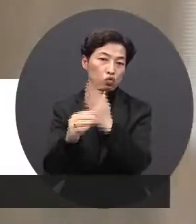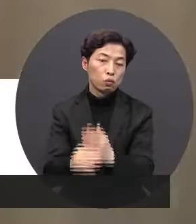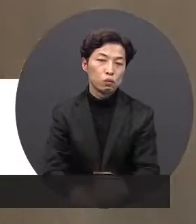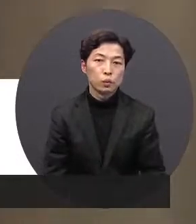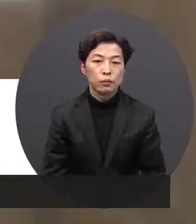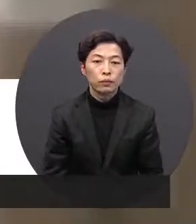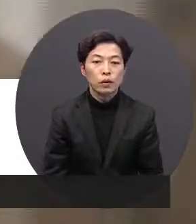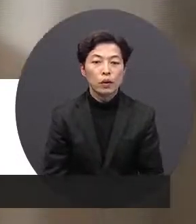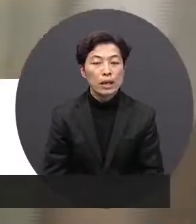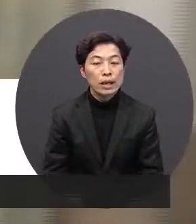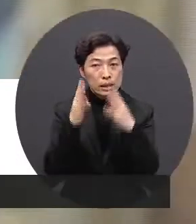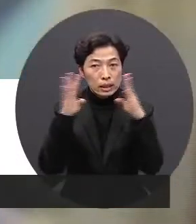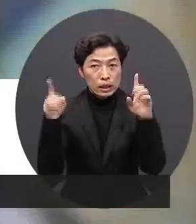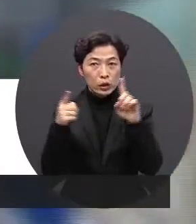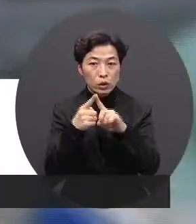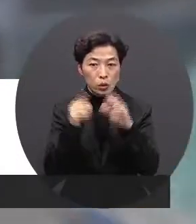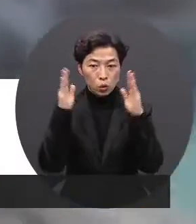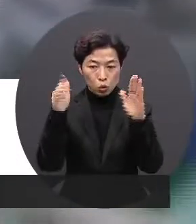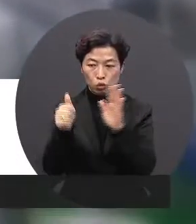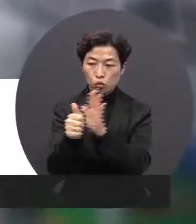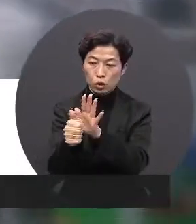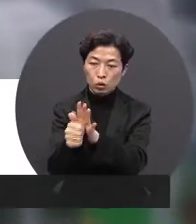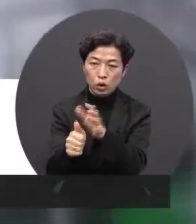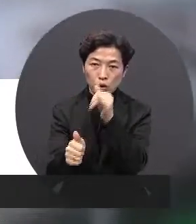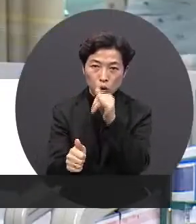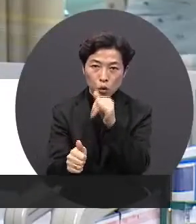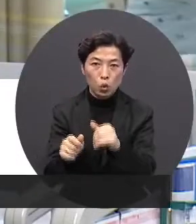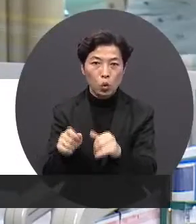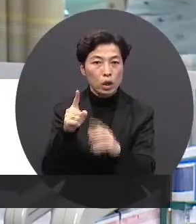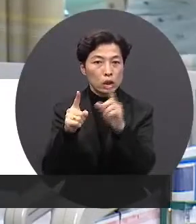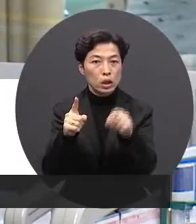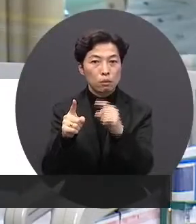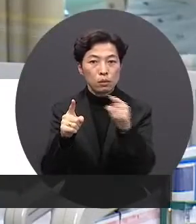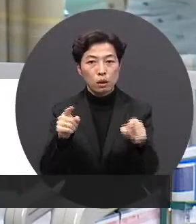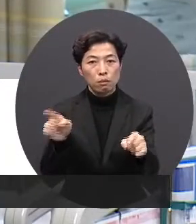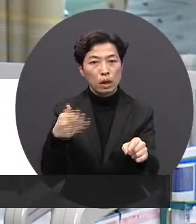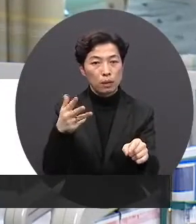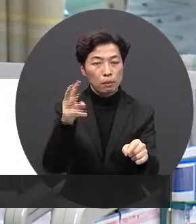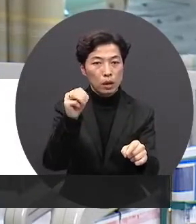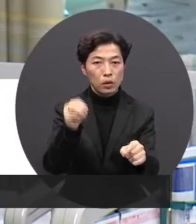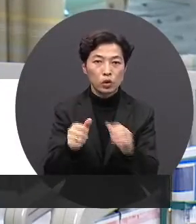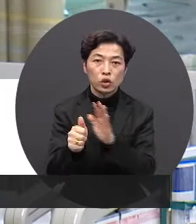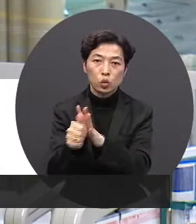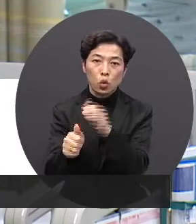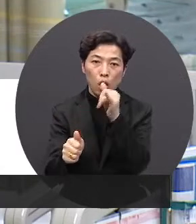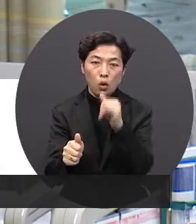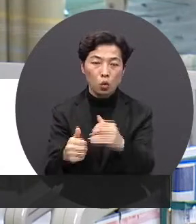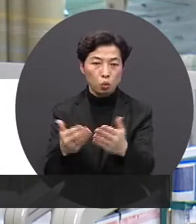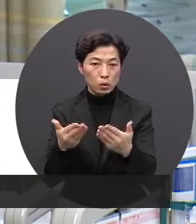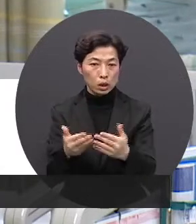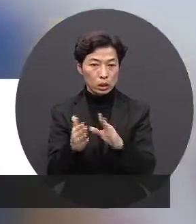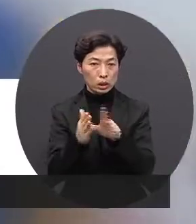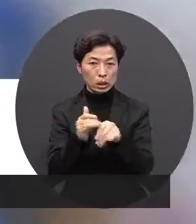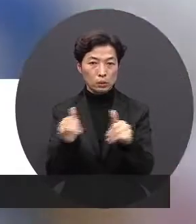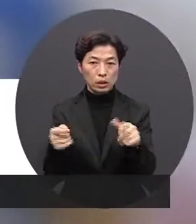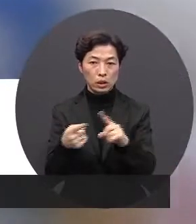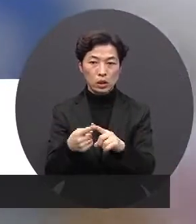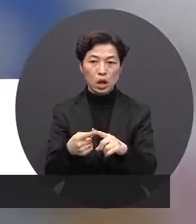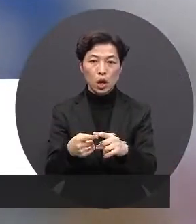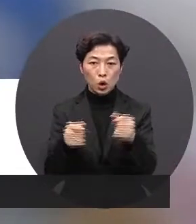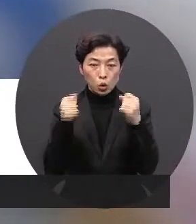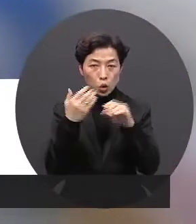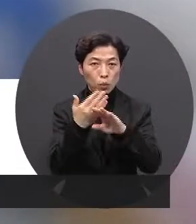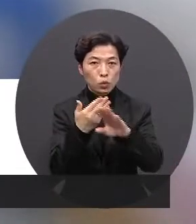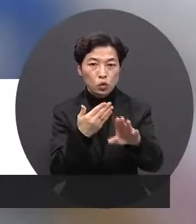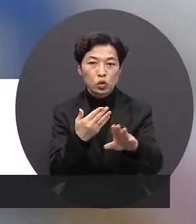4학년 학생을 대상으로 장학생을 선발해 800만 원을 지원하고 지원을 받은 학생들은 의료원에서